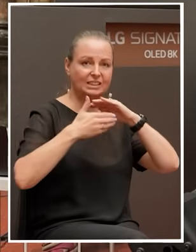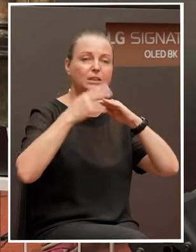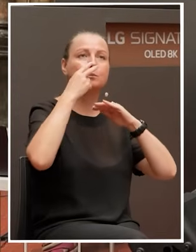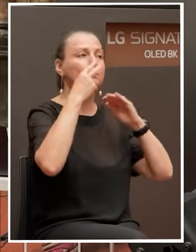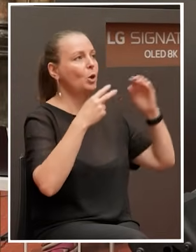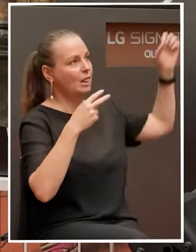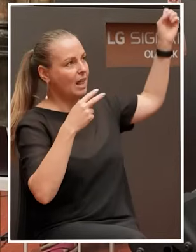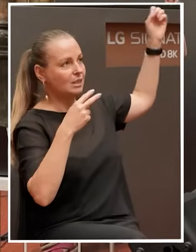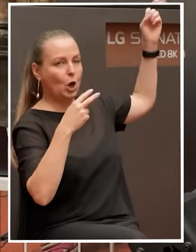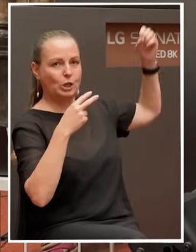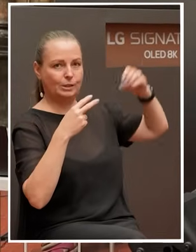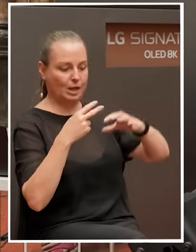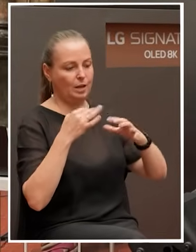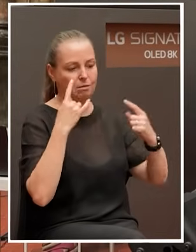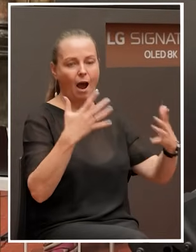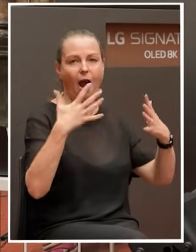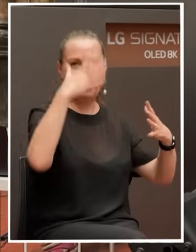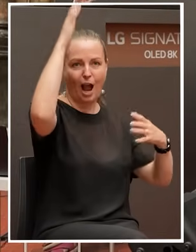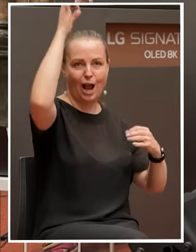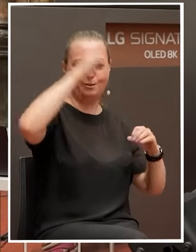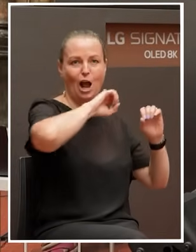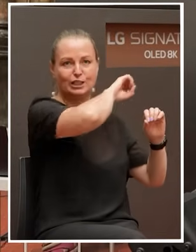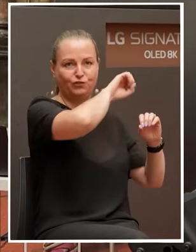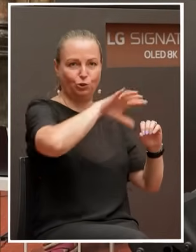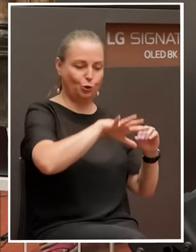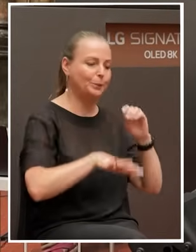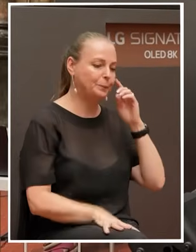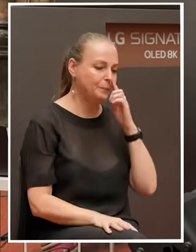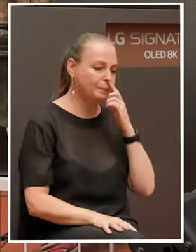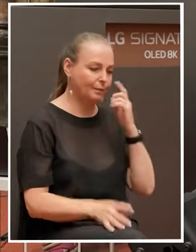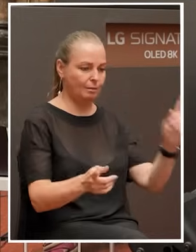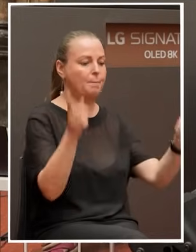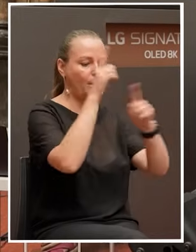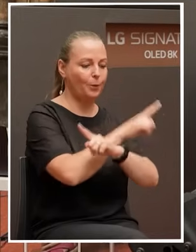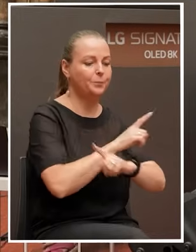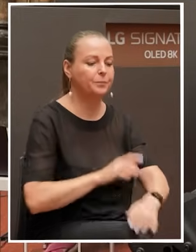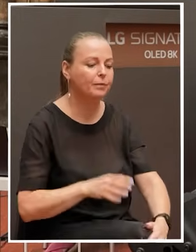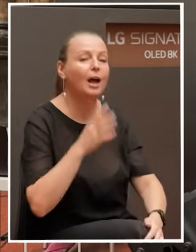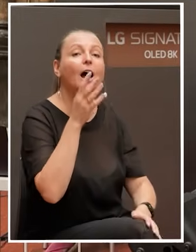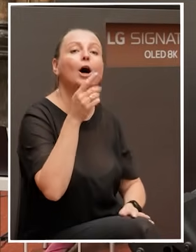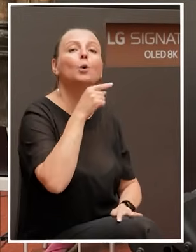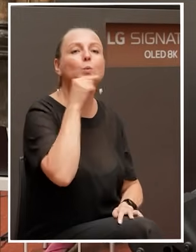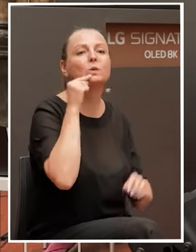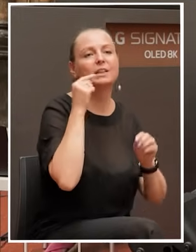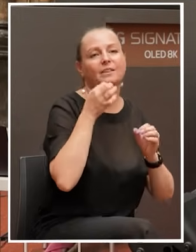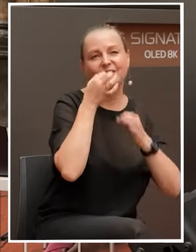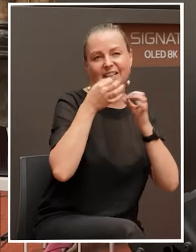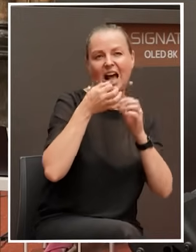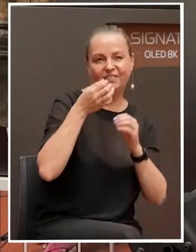заходящее солнце, и он ярко освещен. И вот тут я вам хочу еще пару русских реплик на